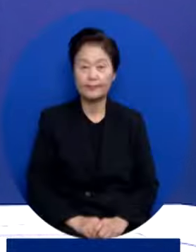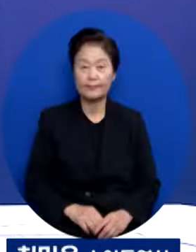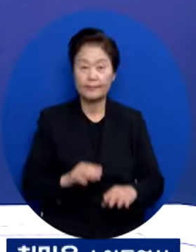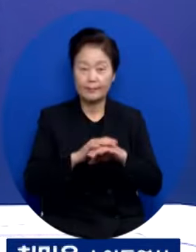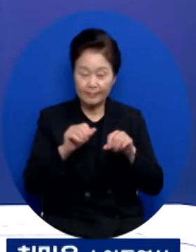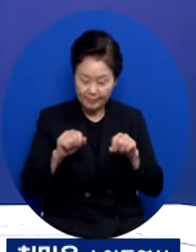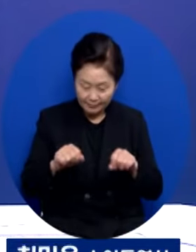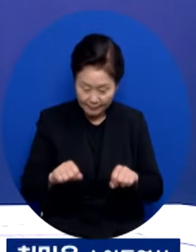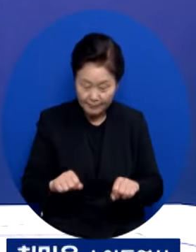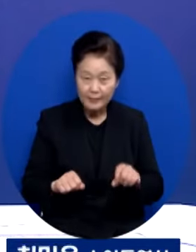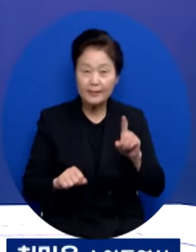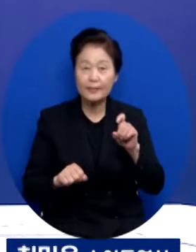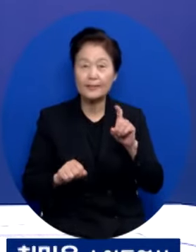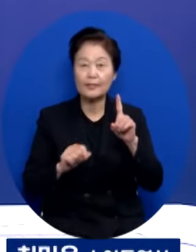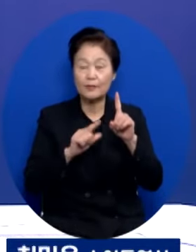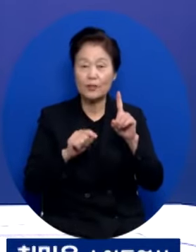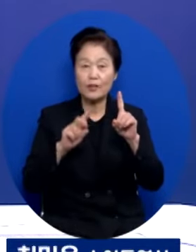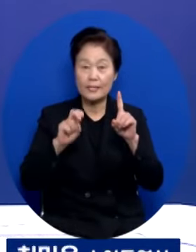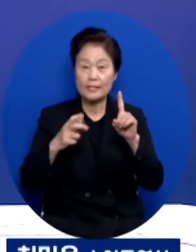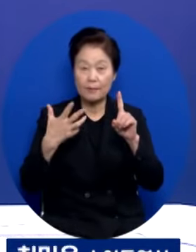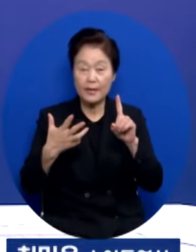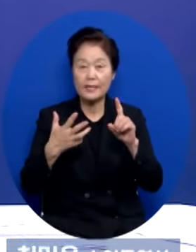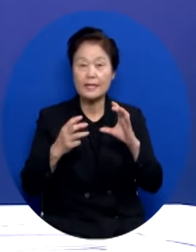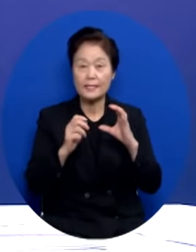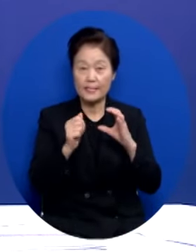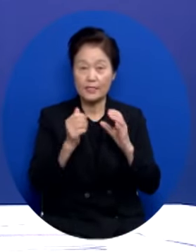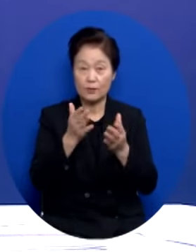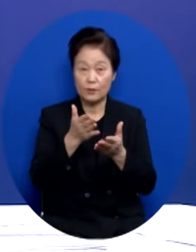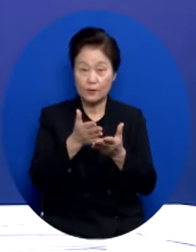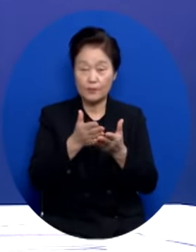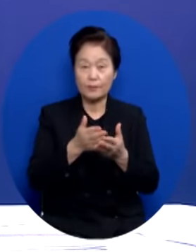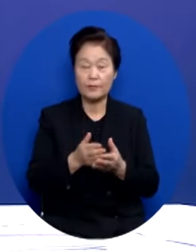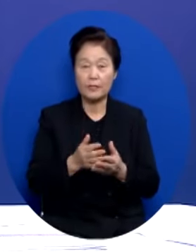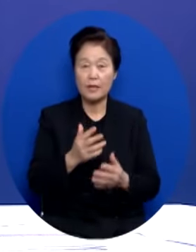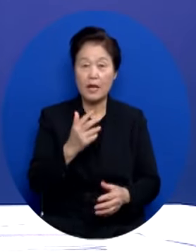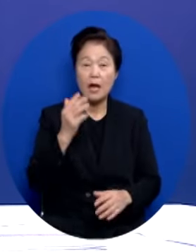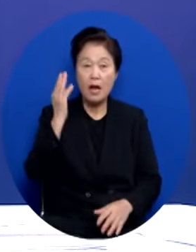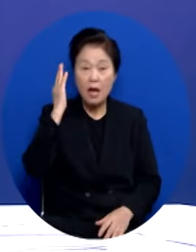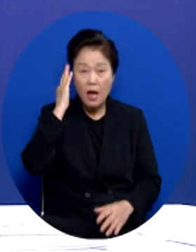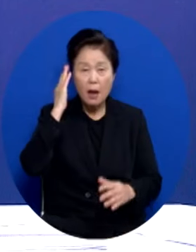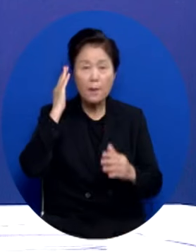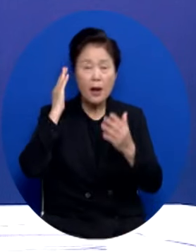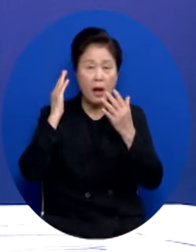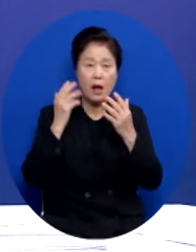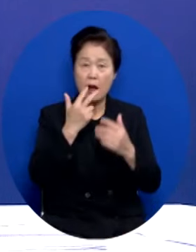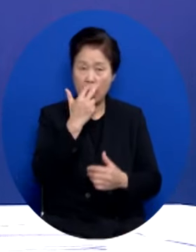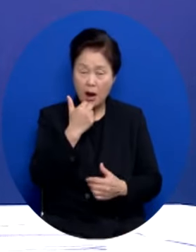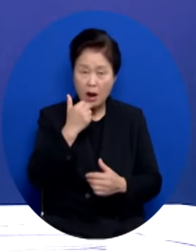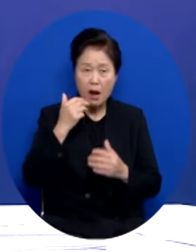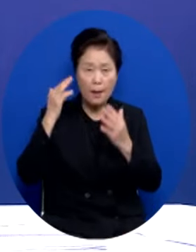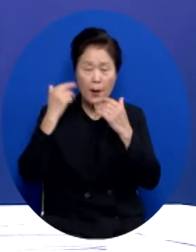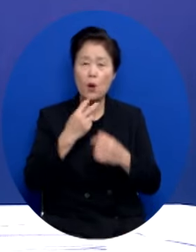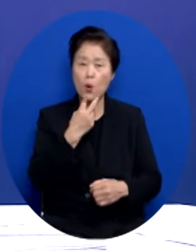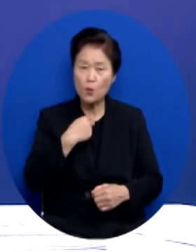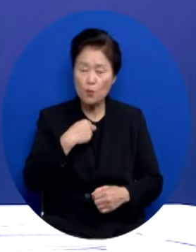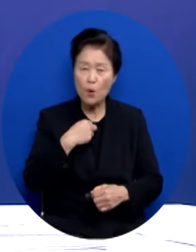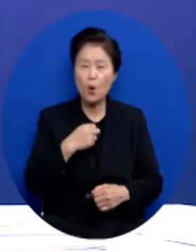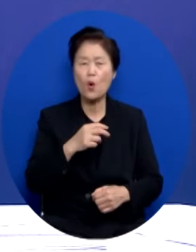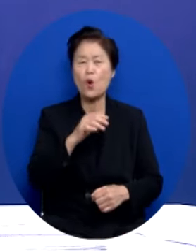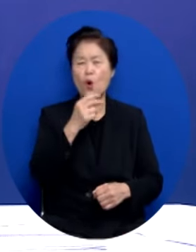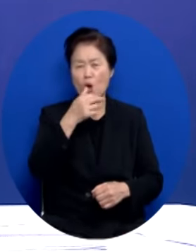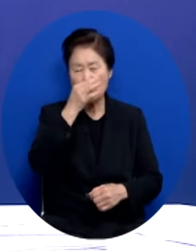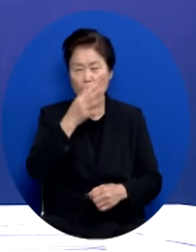시청자 여러분 안녕하십니까. 11월 28일 CTS 뉴스입니다. 시각과 청각장애를 중복으로 겪고 있는 시청각장애인.